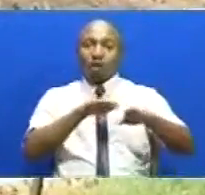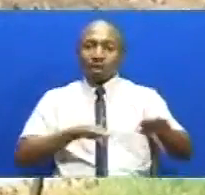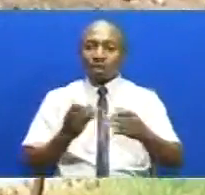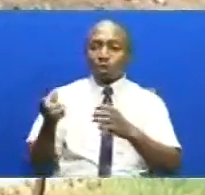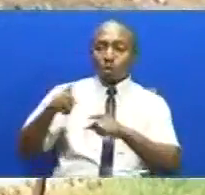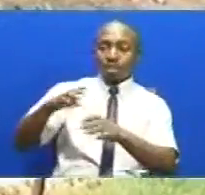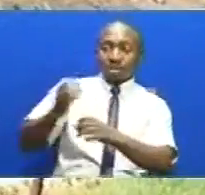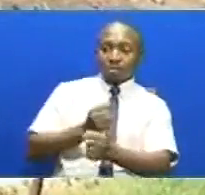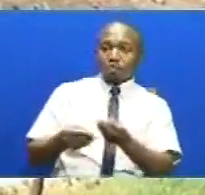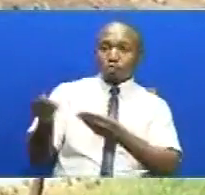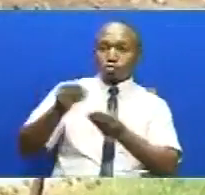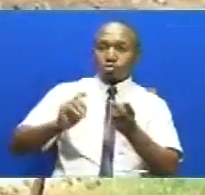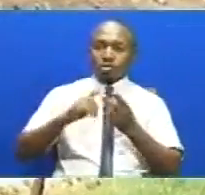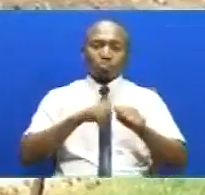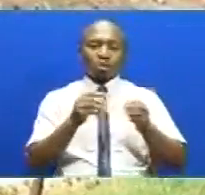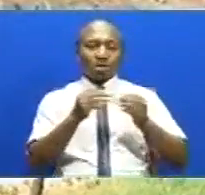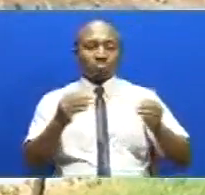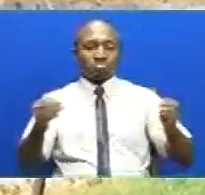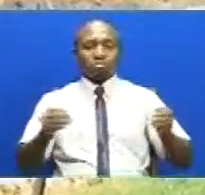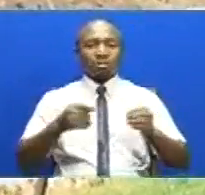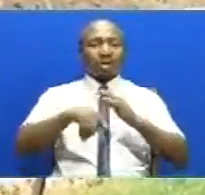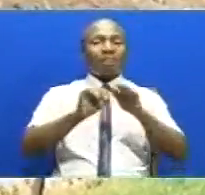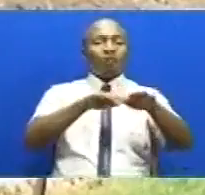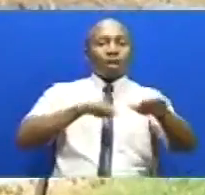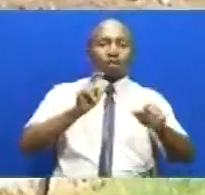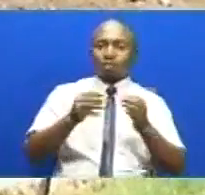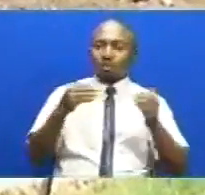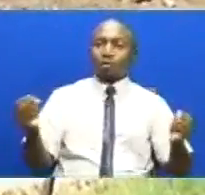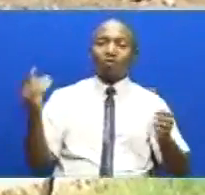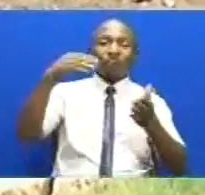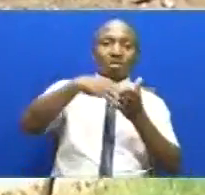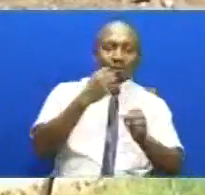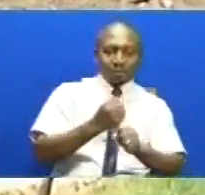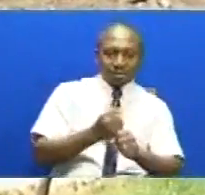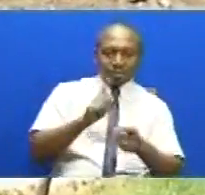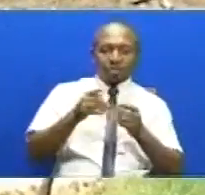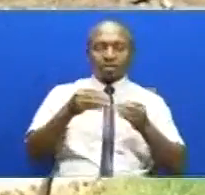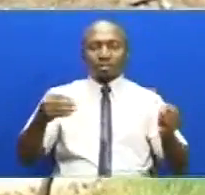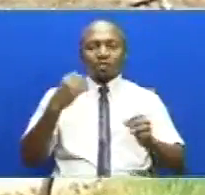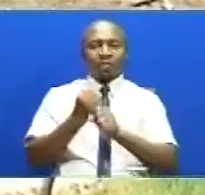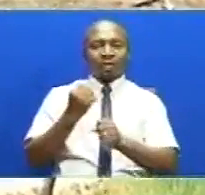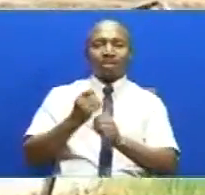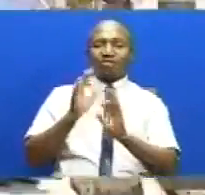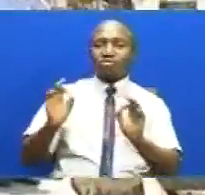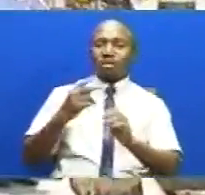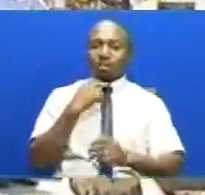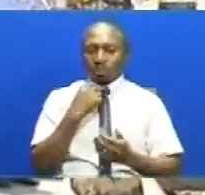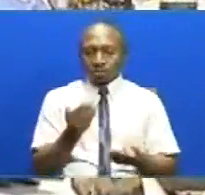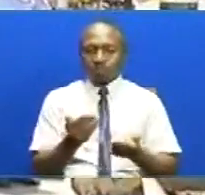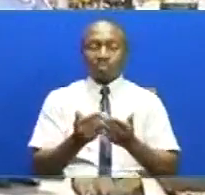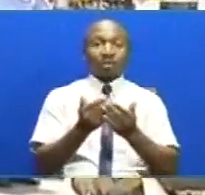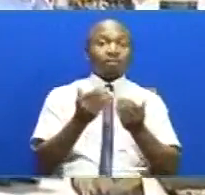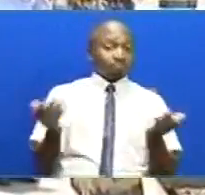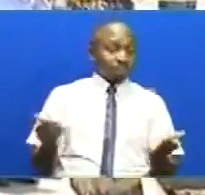uchumi, kwa sababu muda mwingi unapotea kwenye foleni na watu wanachelewa kazini, hivyo watu wanashindwa kufanya kazi ipasavyo kwa sababu ya foleni. Kwa hii